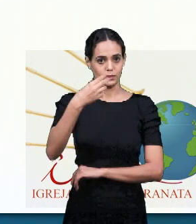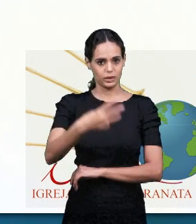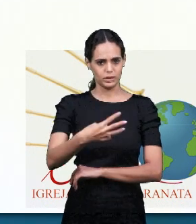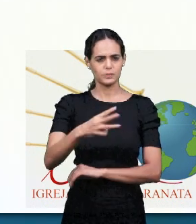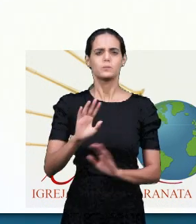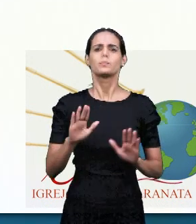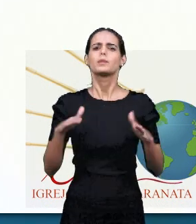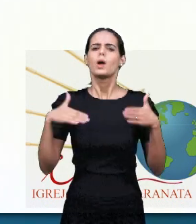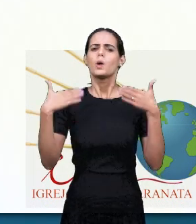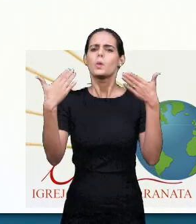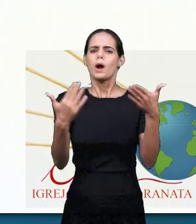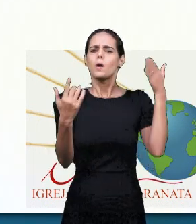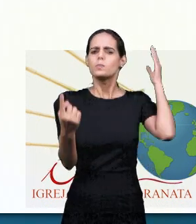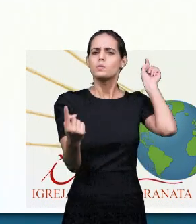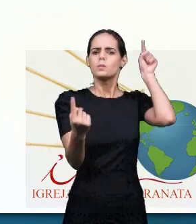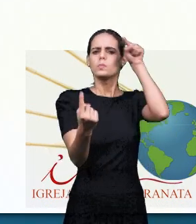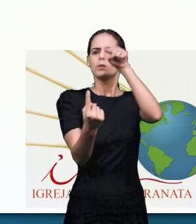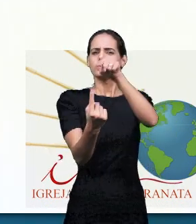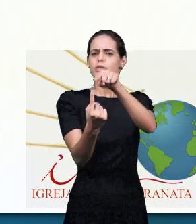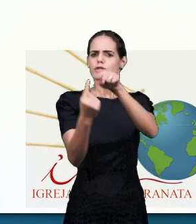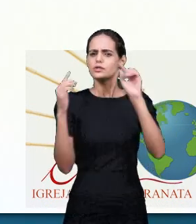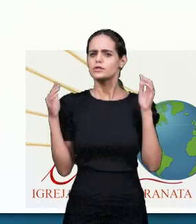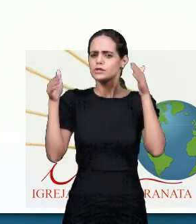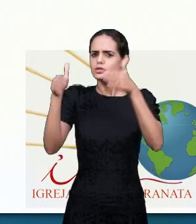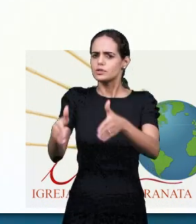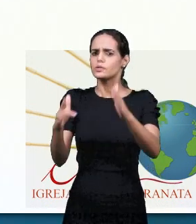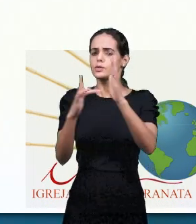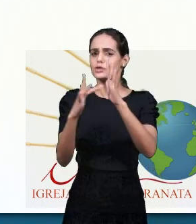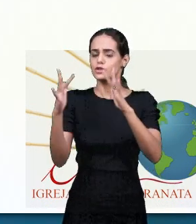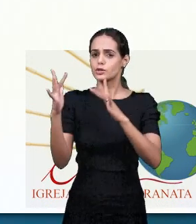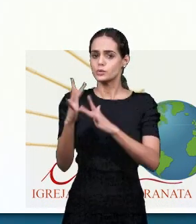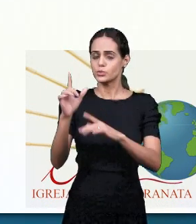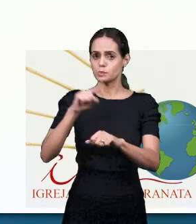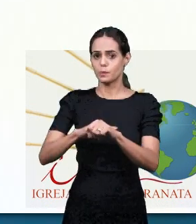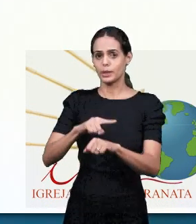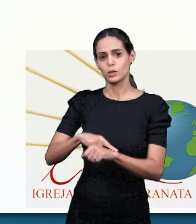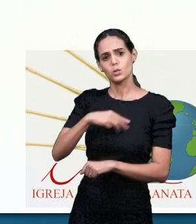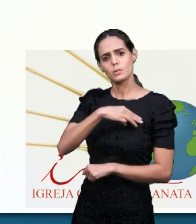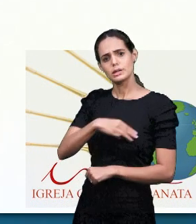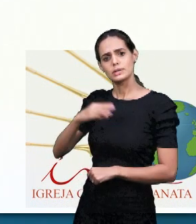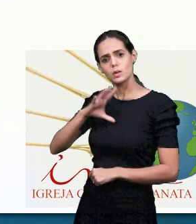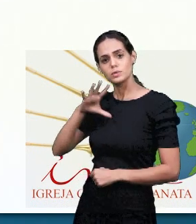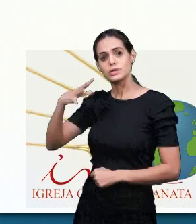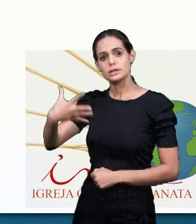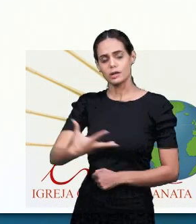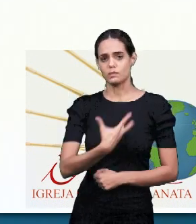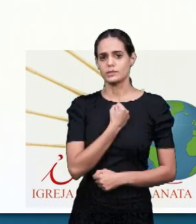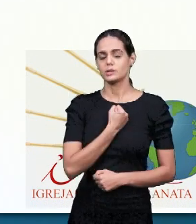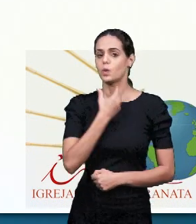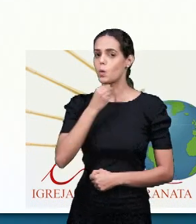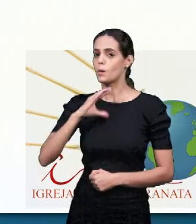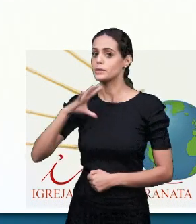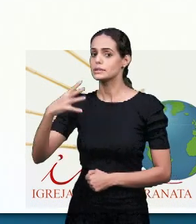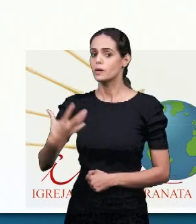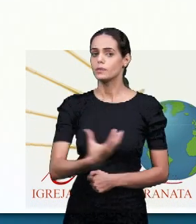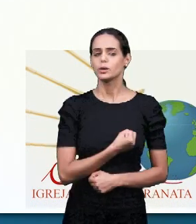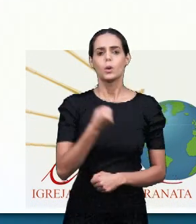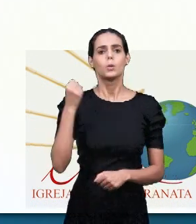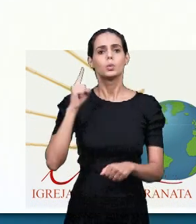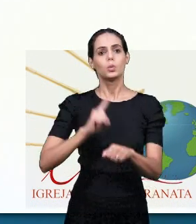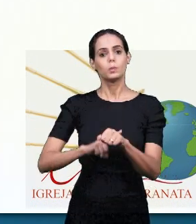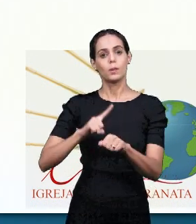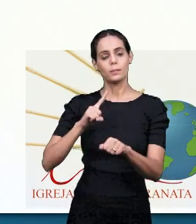numéro 3 dit, quel a été l'objectif du Seigneur Jésus dans sa mission de sauveur quand il